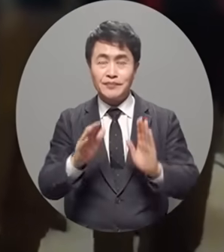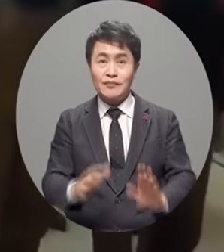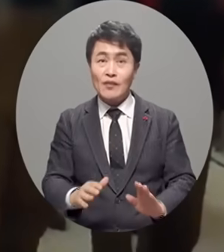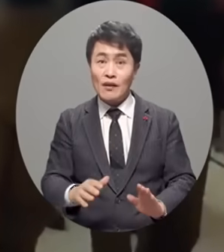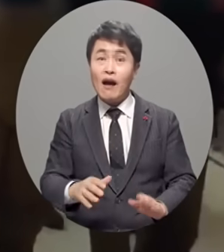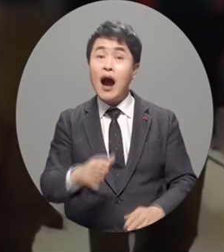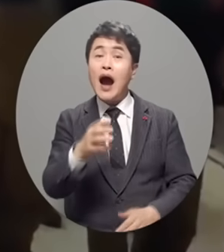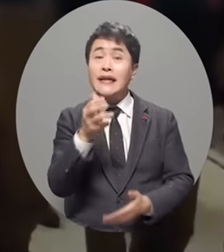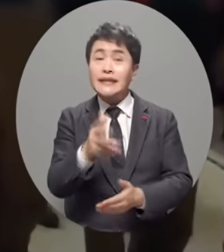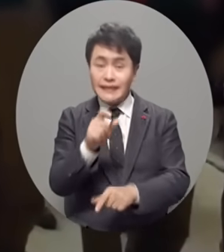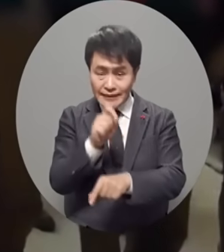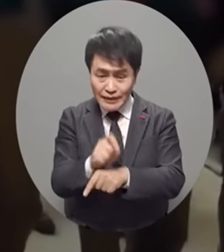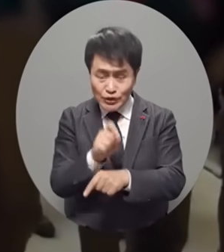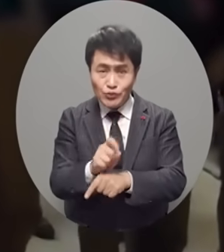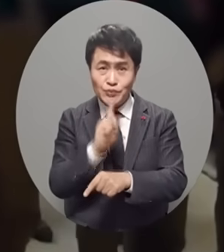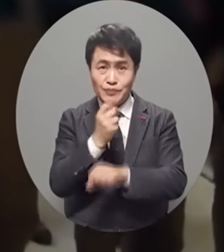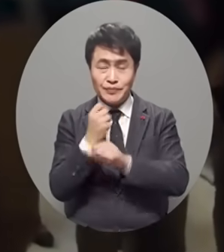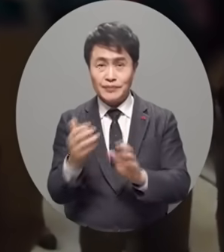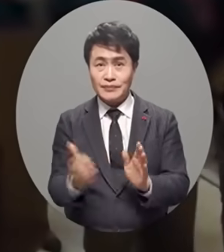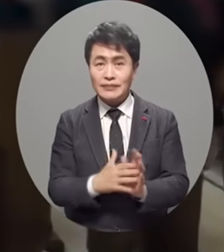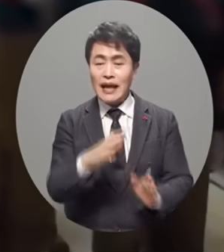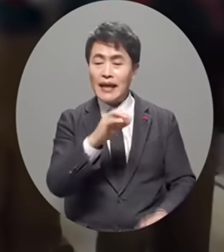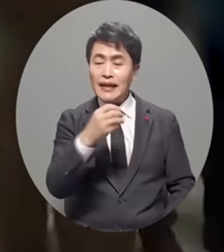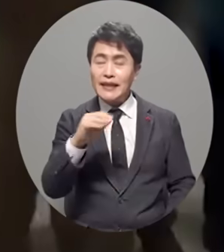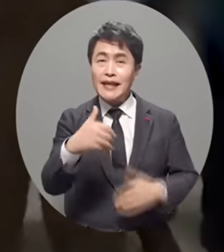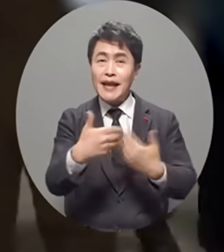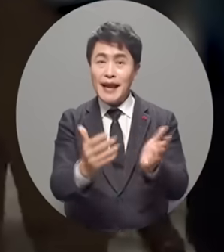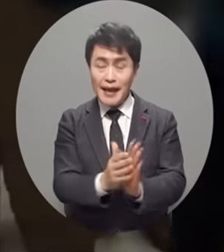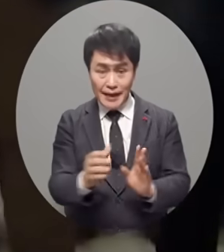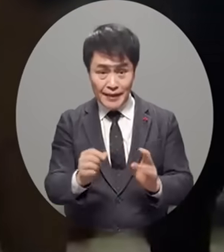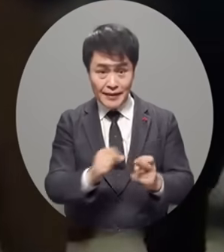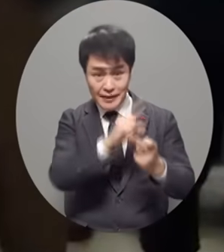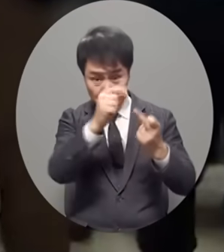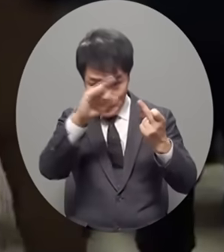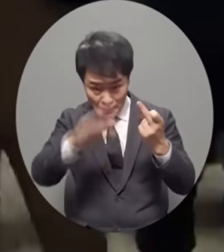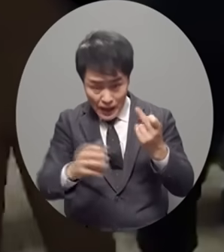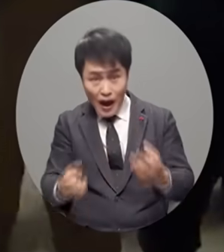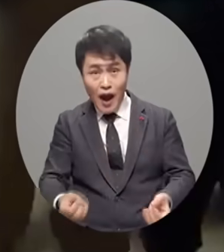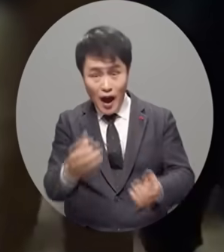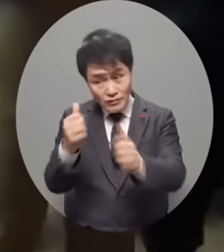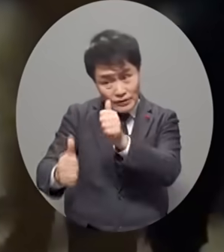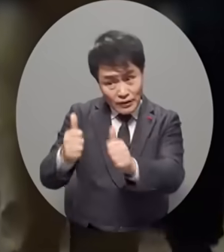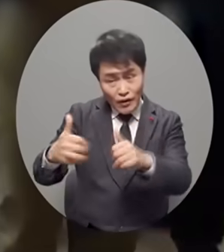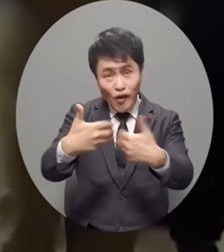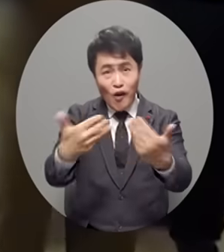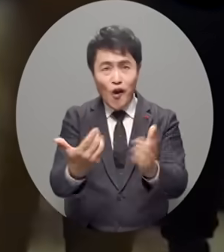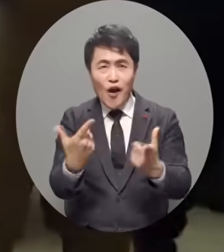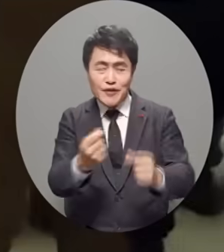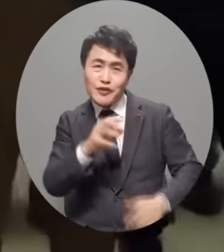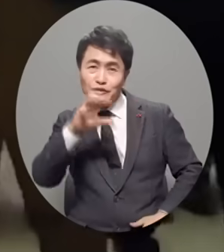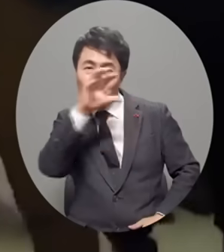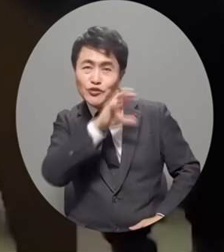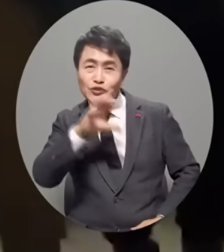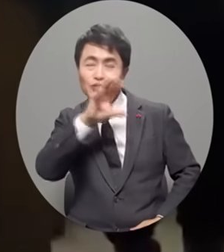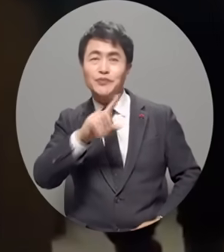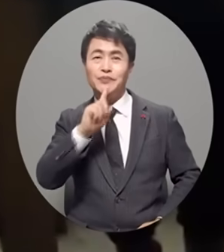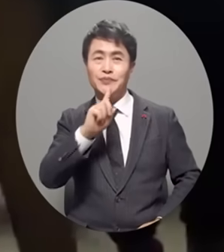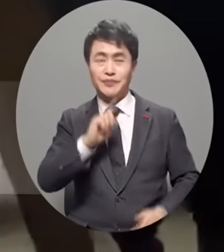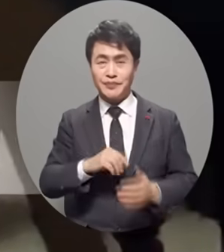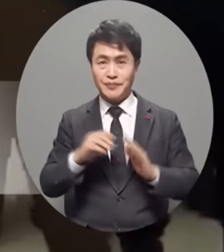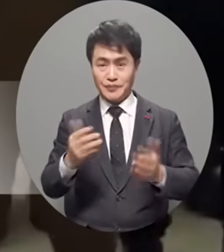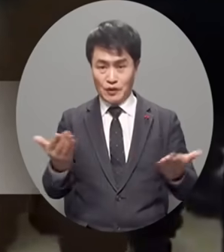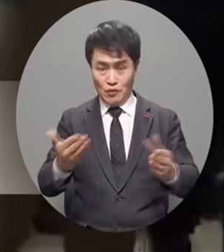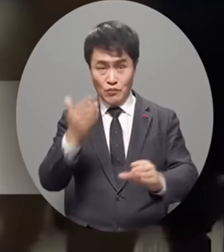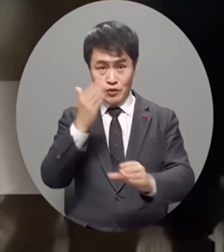이랜드 그룹의 직원들입니다. 이랜드 그룹의 연말 행사에서 열리는 경쟁 무대를 위해 이렇게 연습을 하는 겁니다. 업무